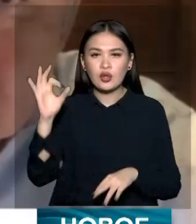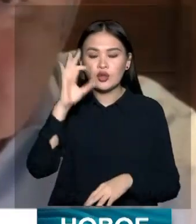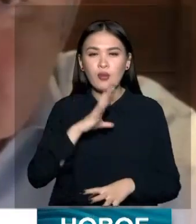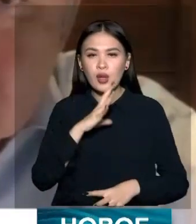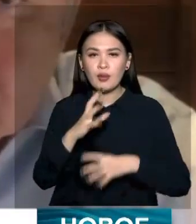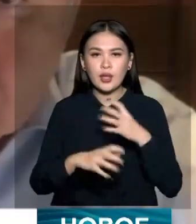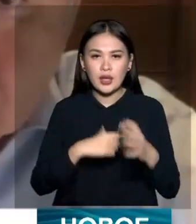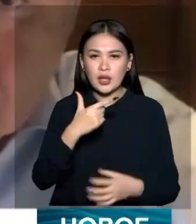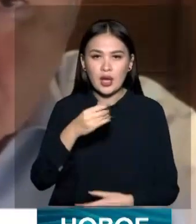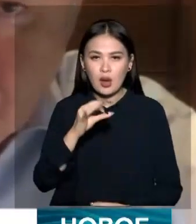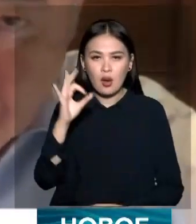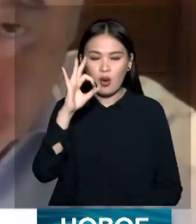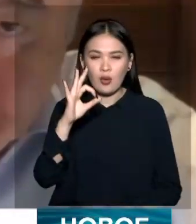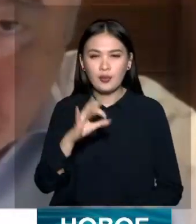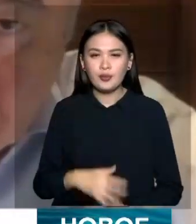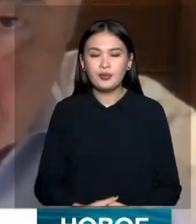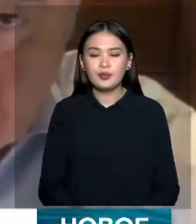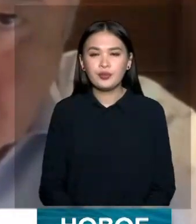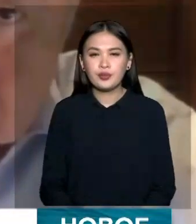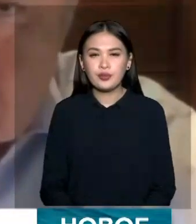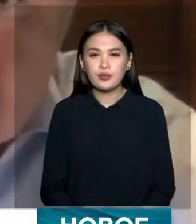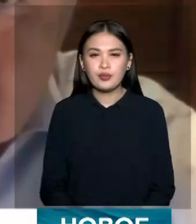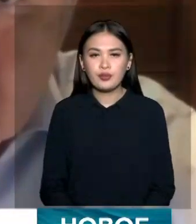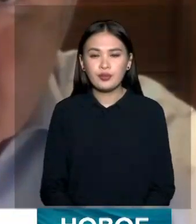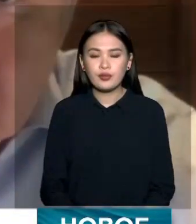мире геополитического шторма?